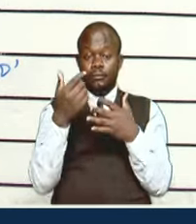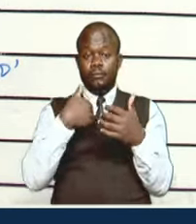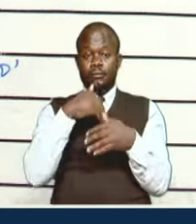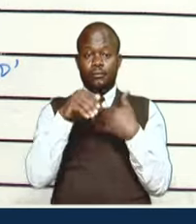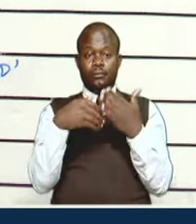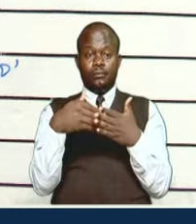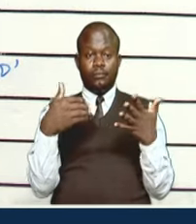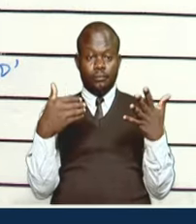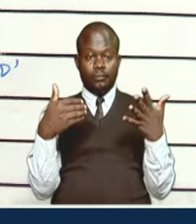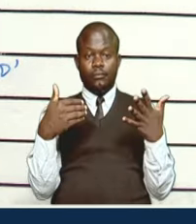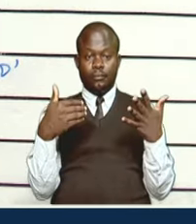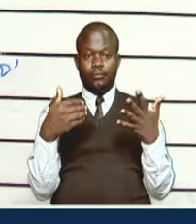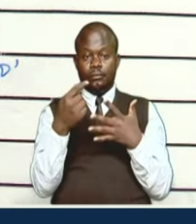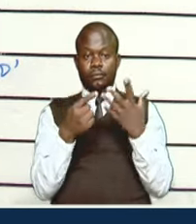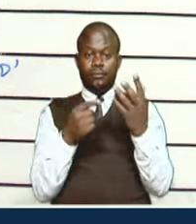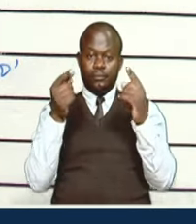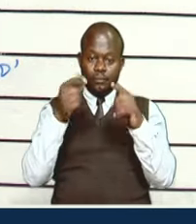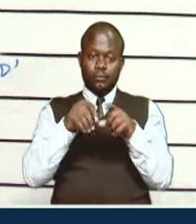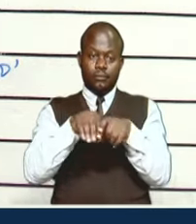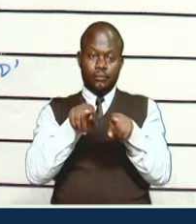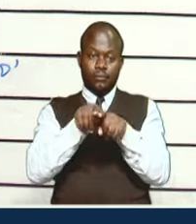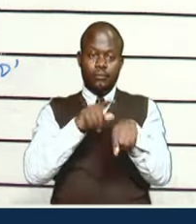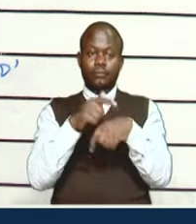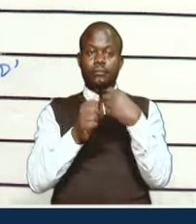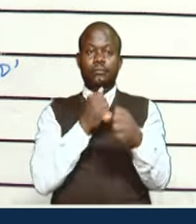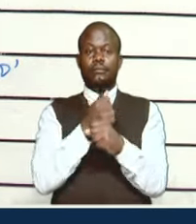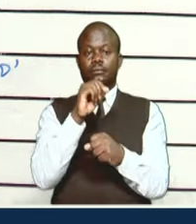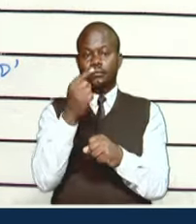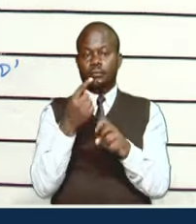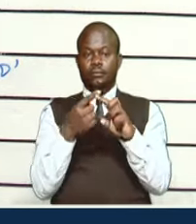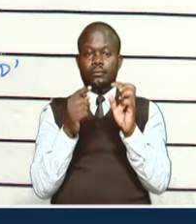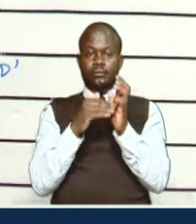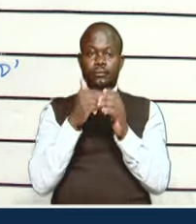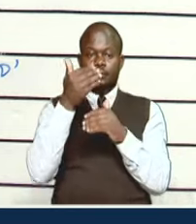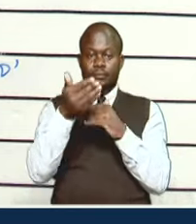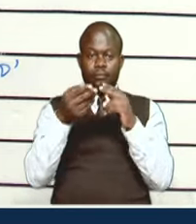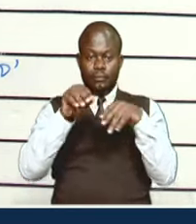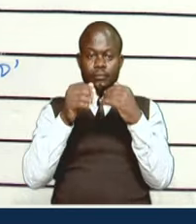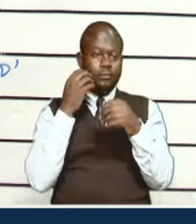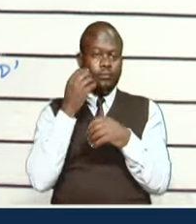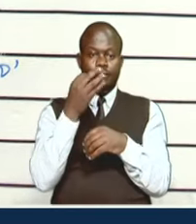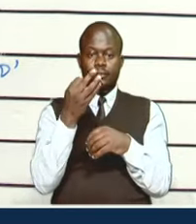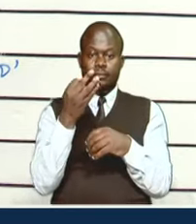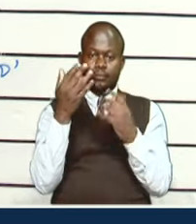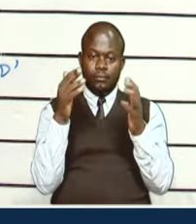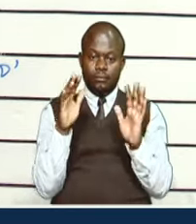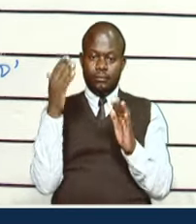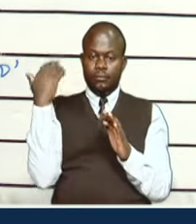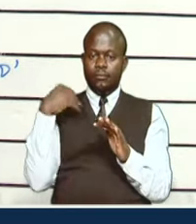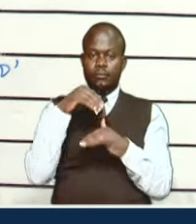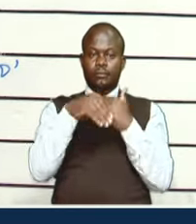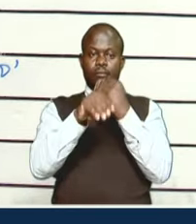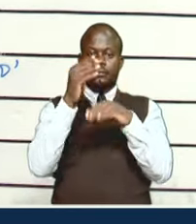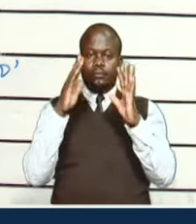instrument eshatu ziza produit eshatu ziri cyarimwe presque mu mwaka umwe none ubu ngi byabaye muri amezi atatu tumaze hano ku